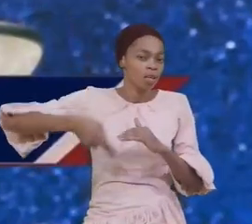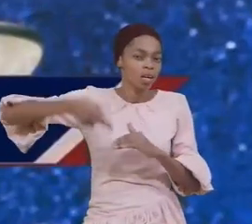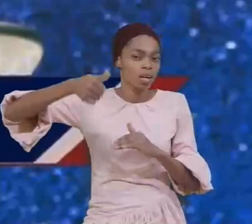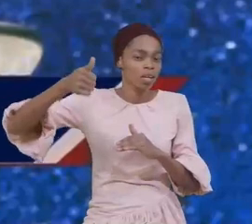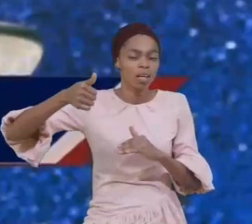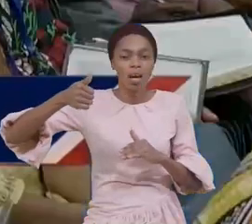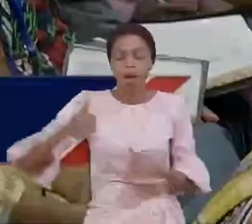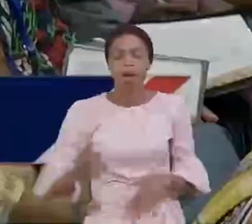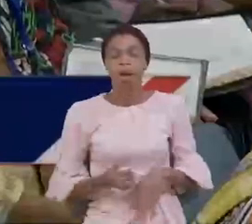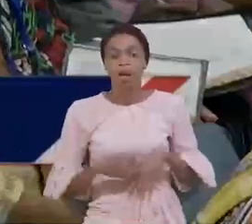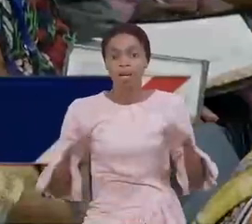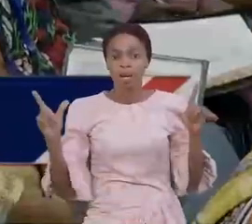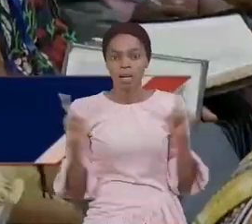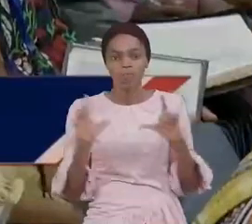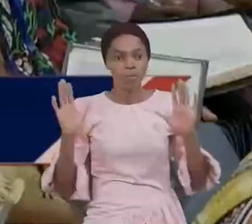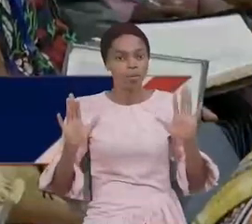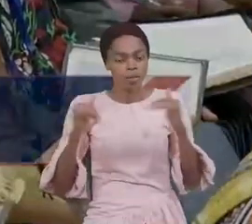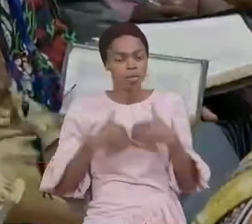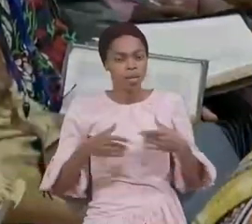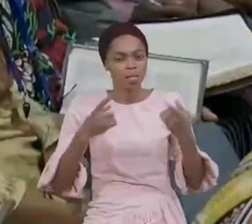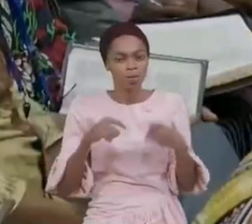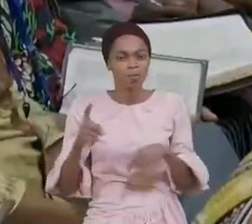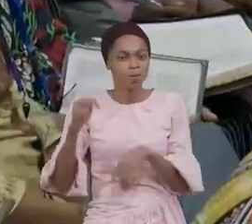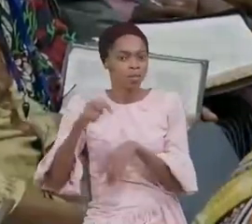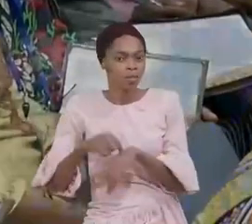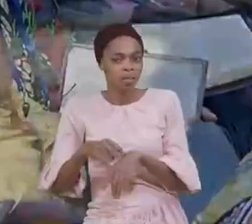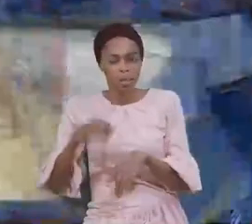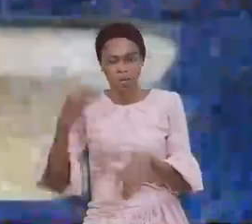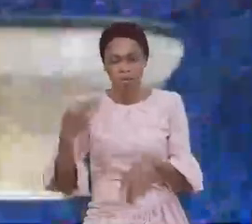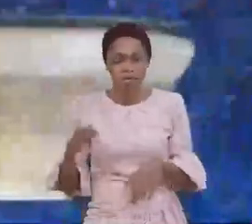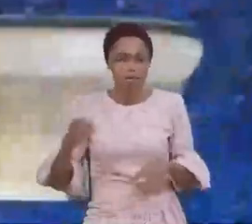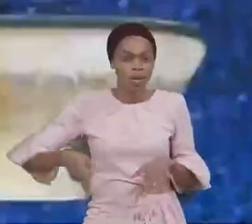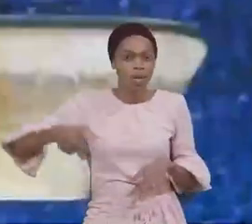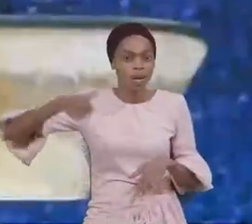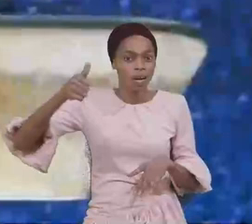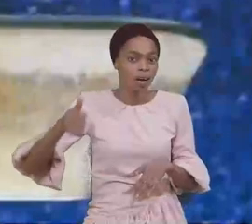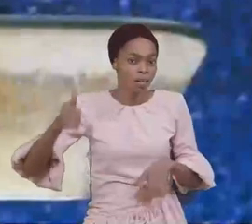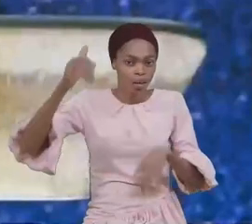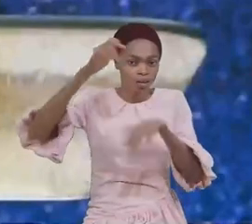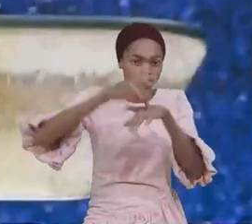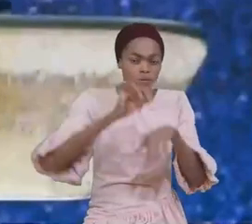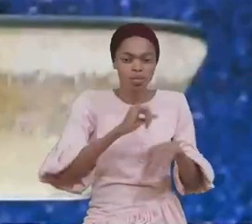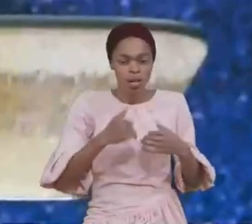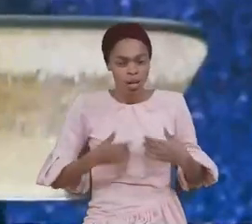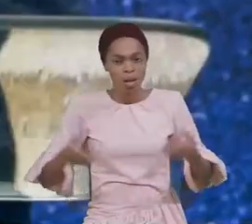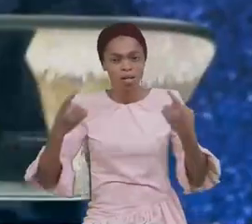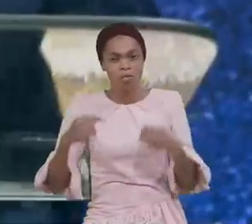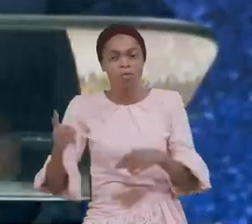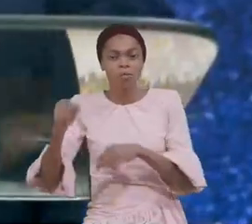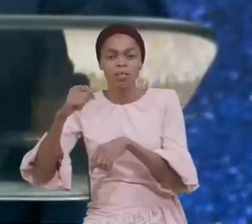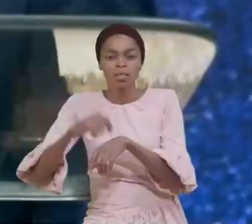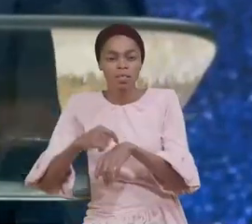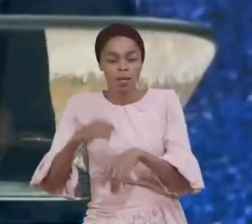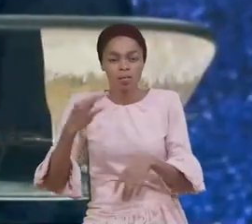d'un niveau élevé de prodiges est arrivée. L'heure d'une pénétration élevée est arrivée.